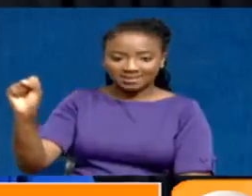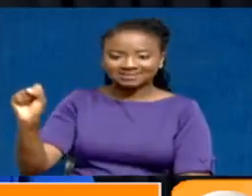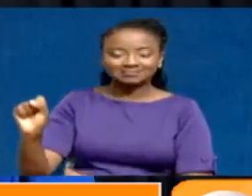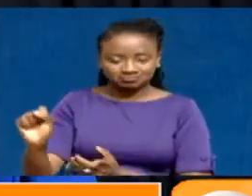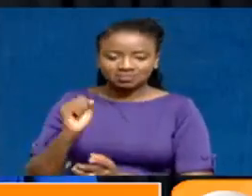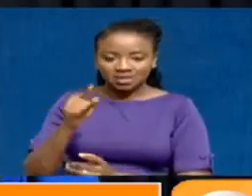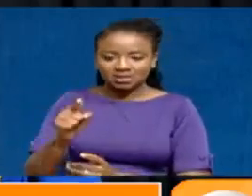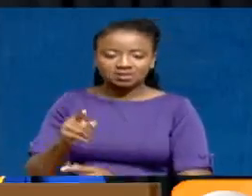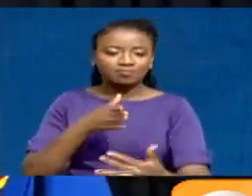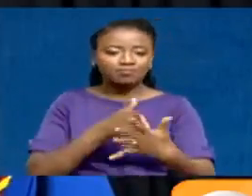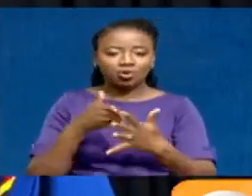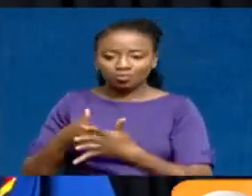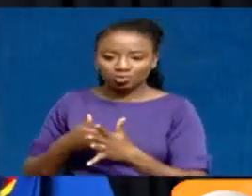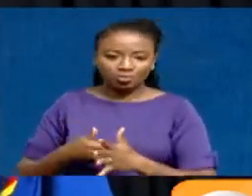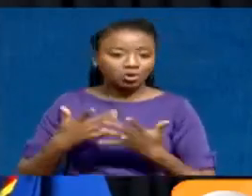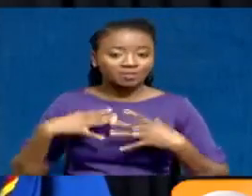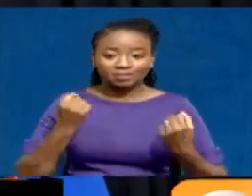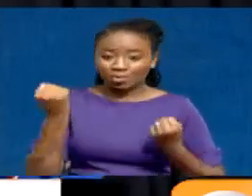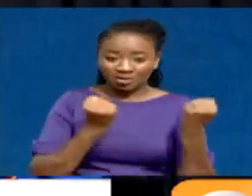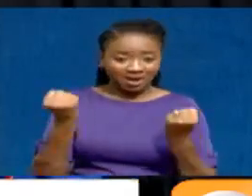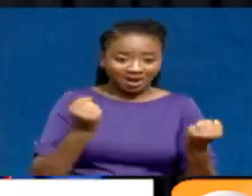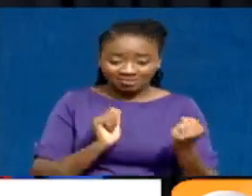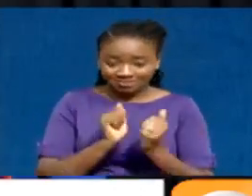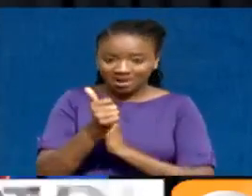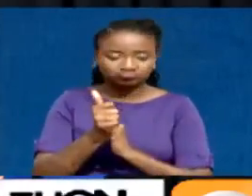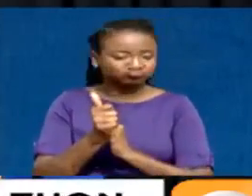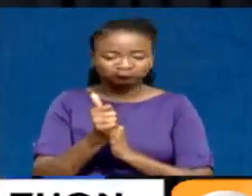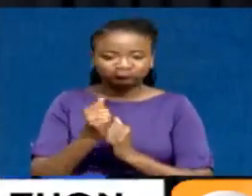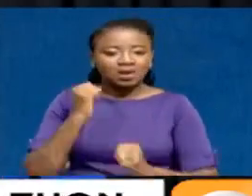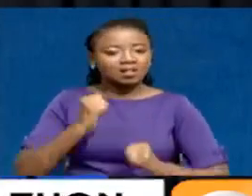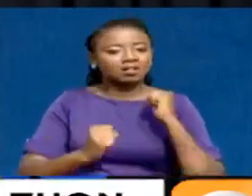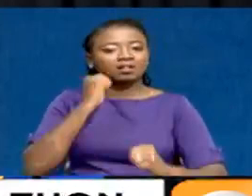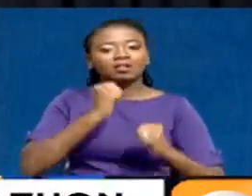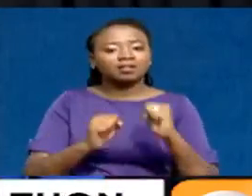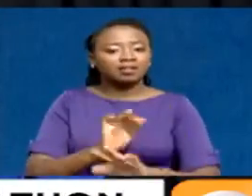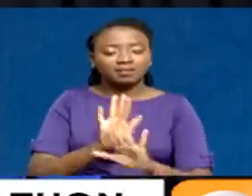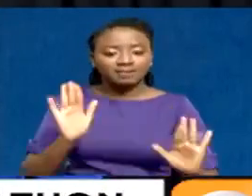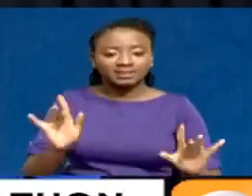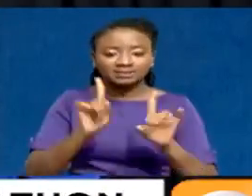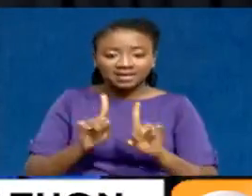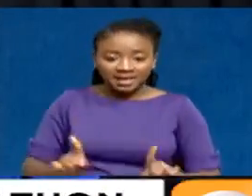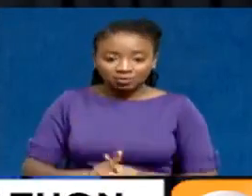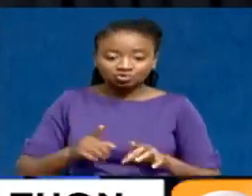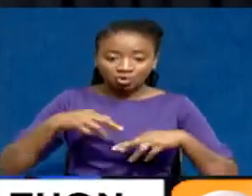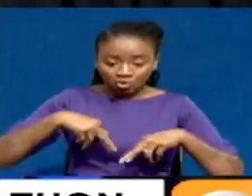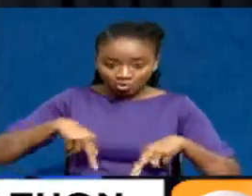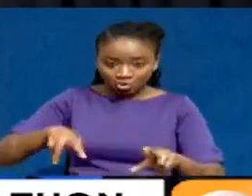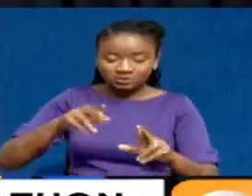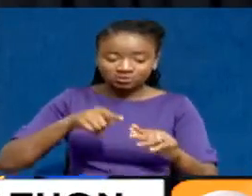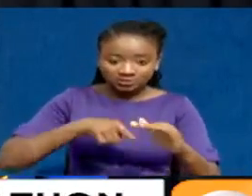no-go zone to all motor vehicles. At the same time, all inroads to the